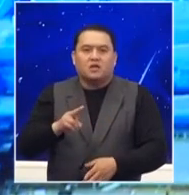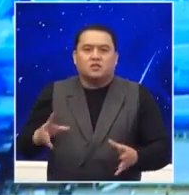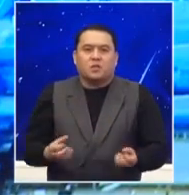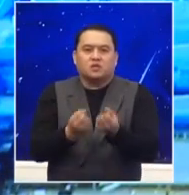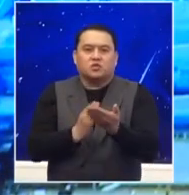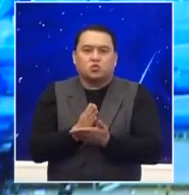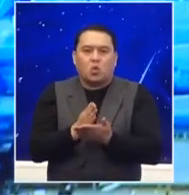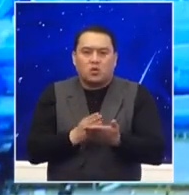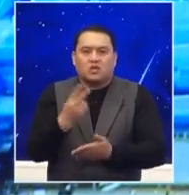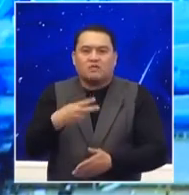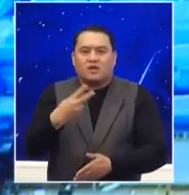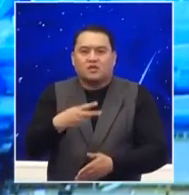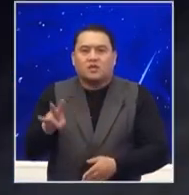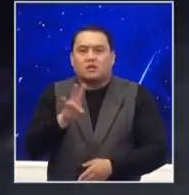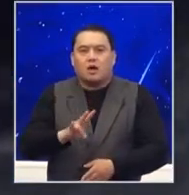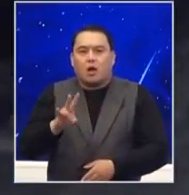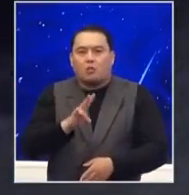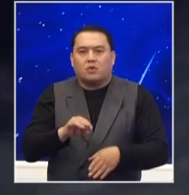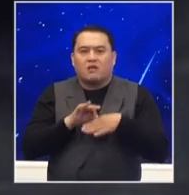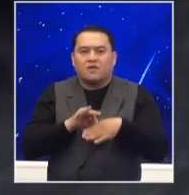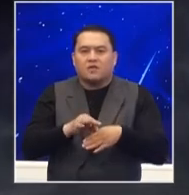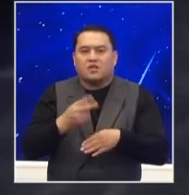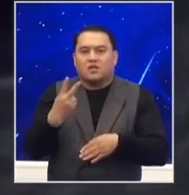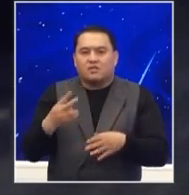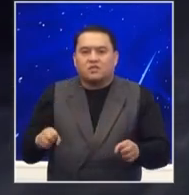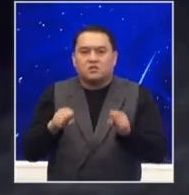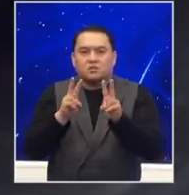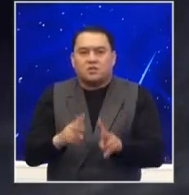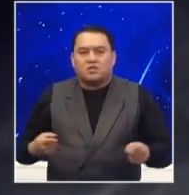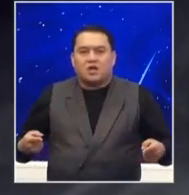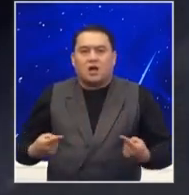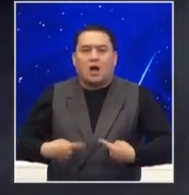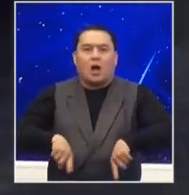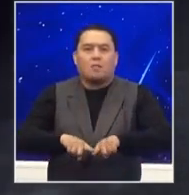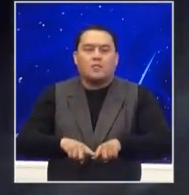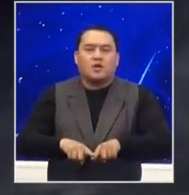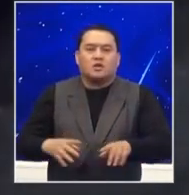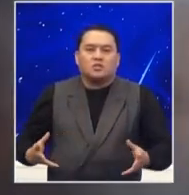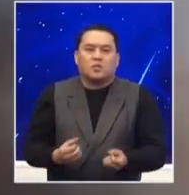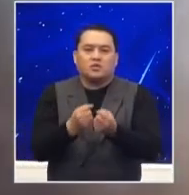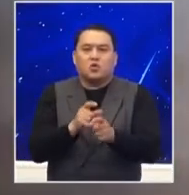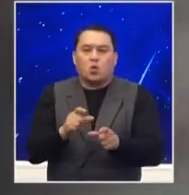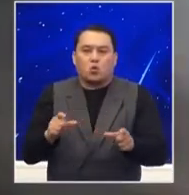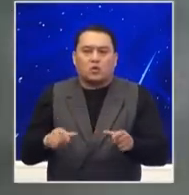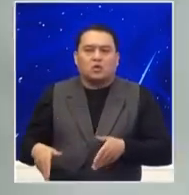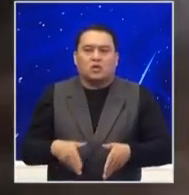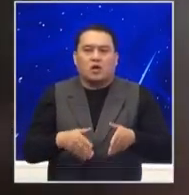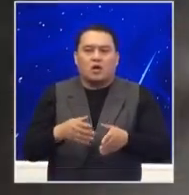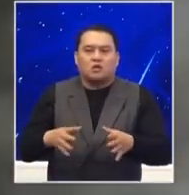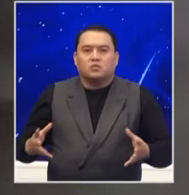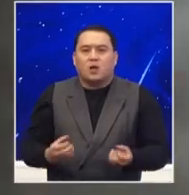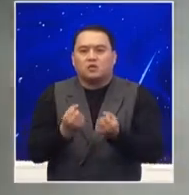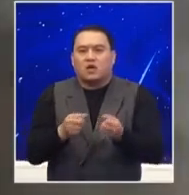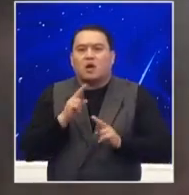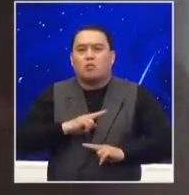информации ДЧС региона, 20 ноября они провели сразу 2 спецоперации по спасению людей на трассе. В первой